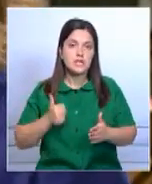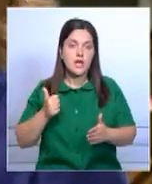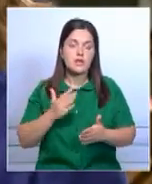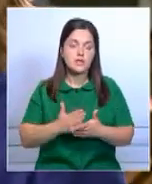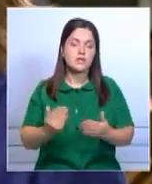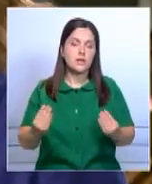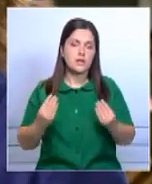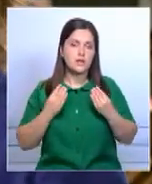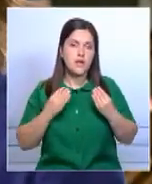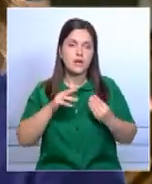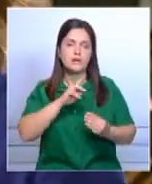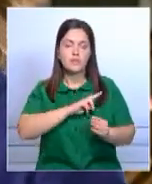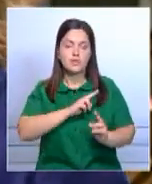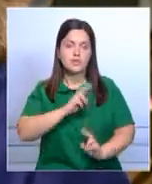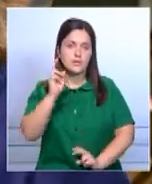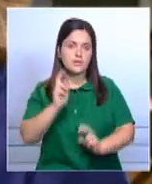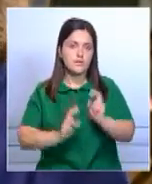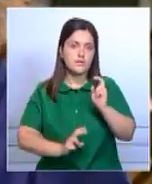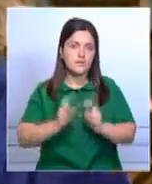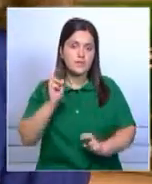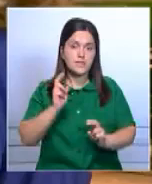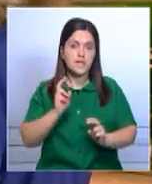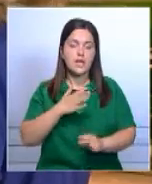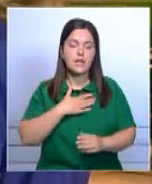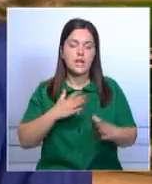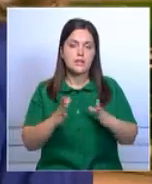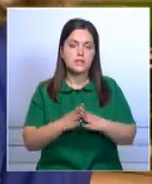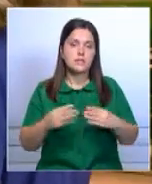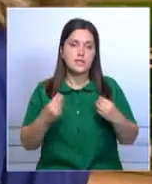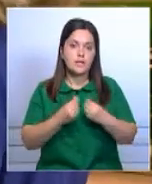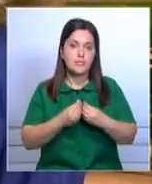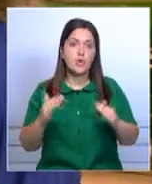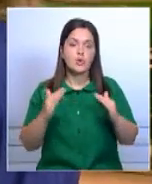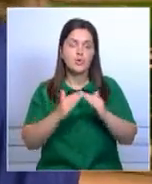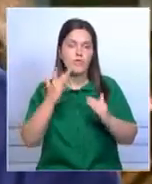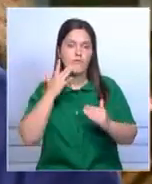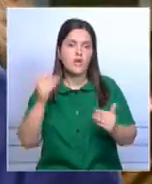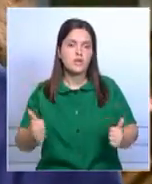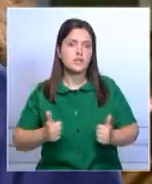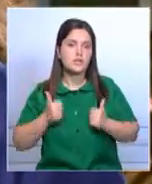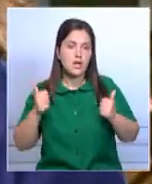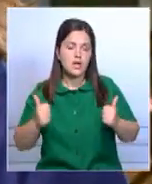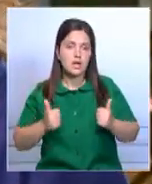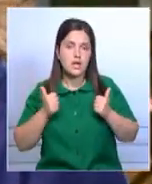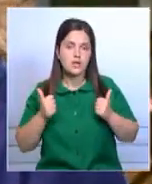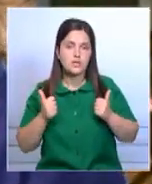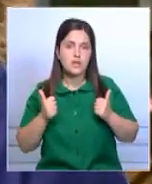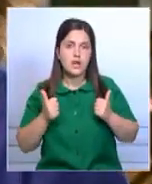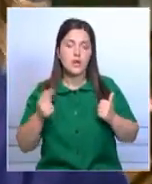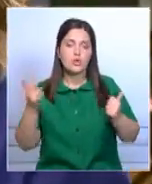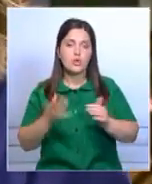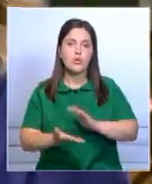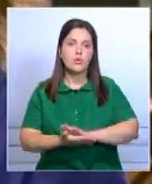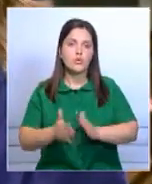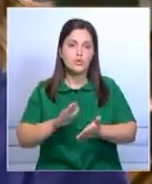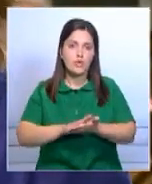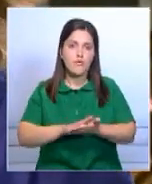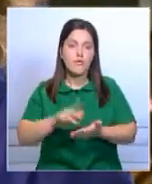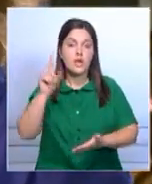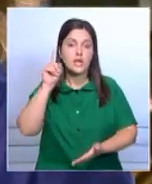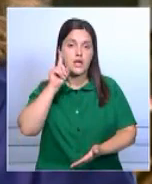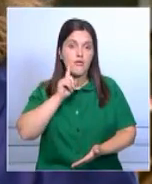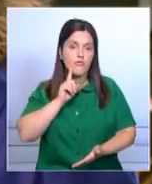выпала работать на этом заводе нашей семье. Дома стараюсь всегда создать условия